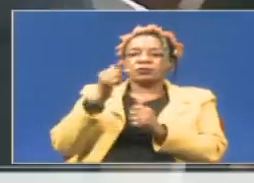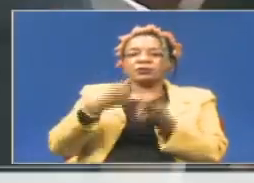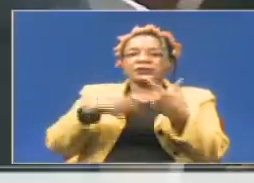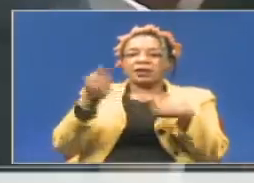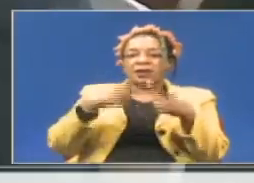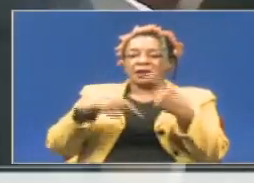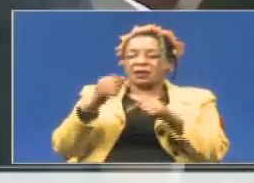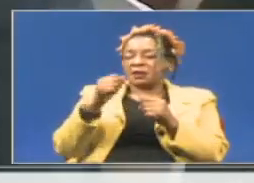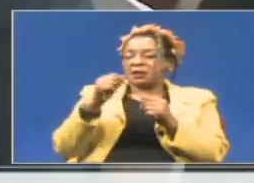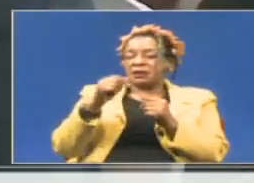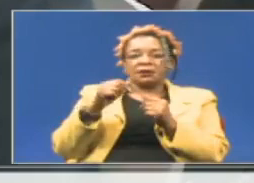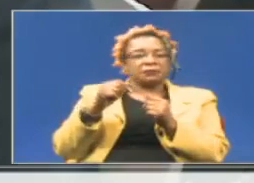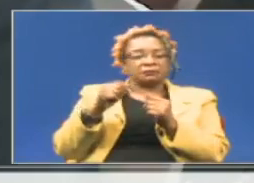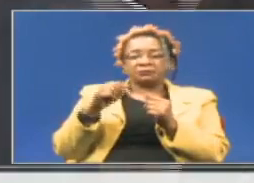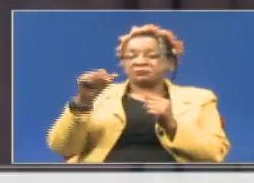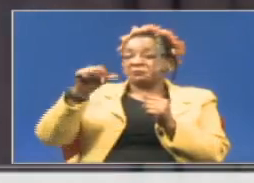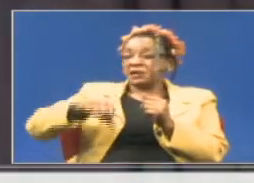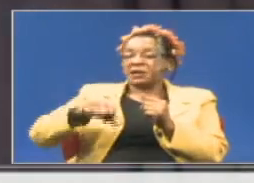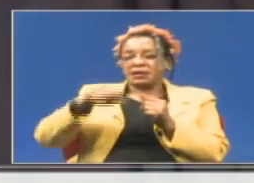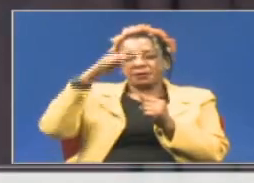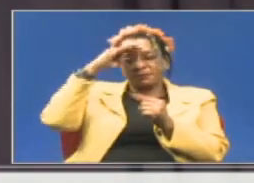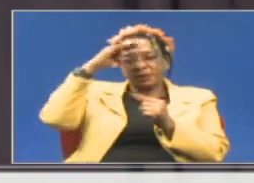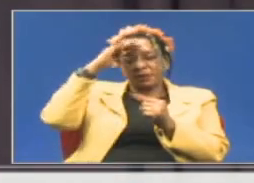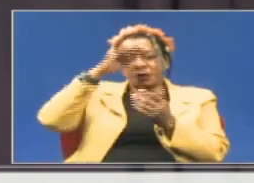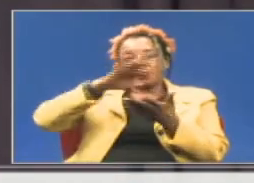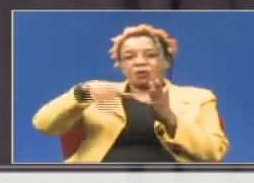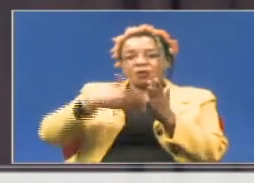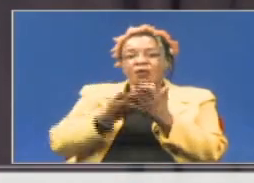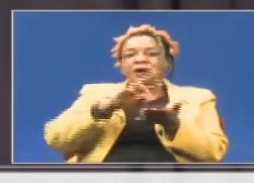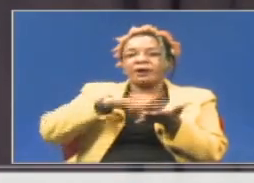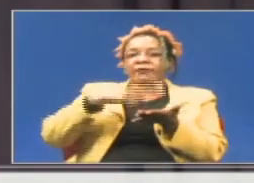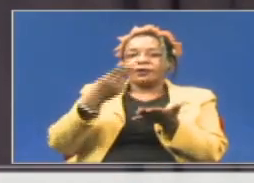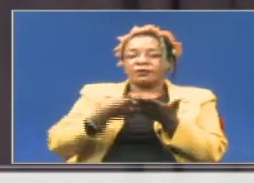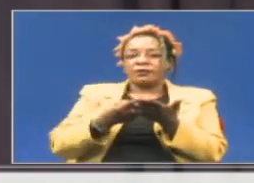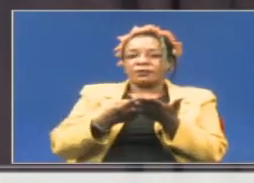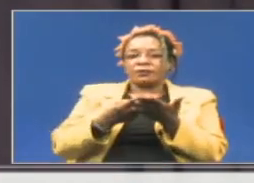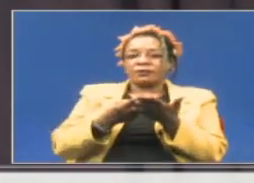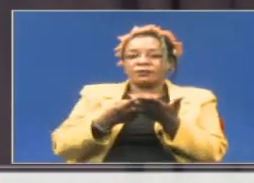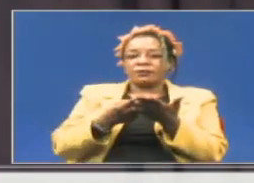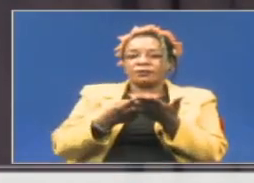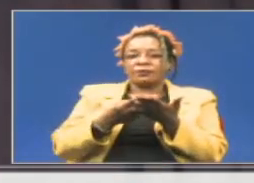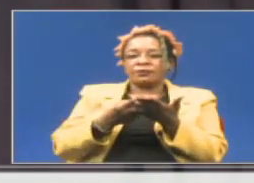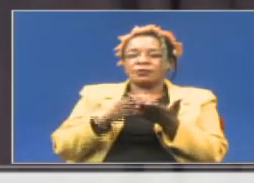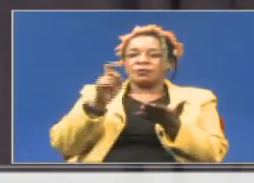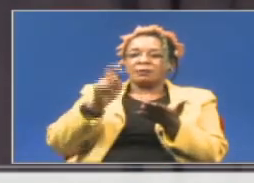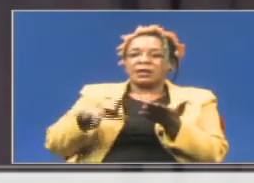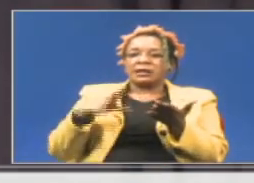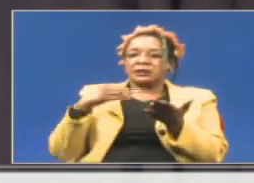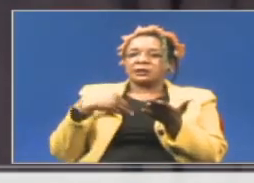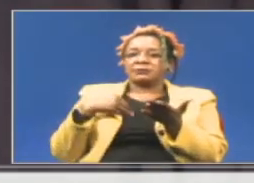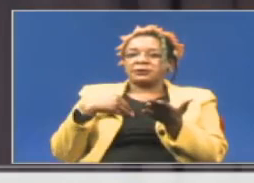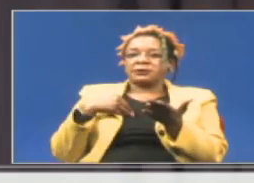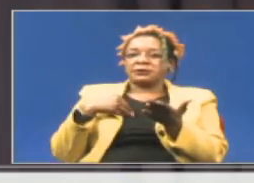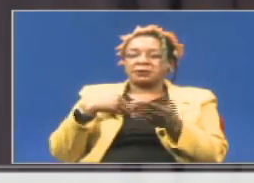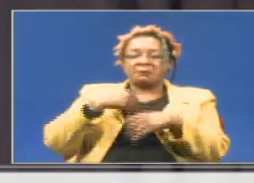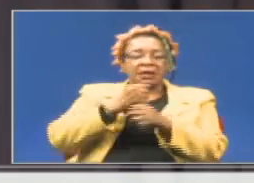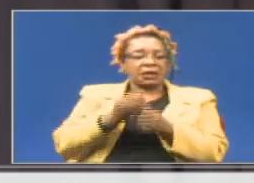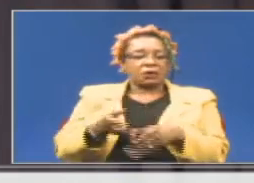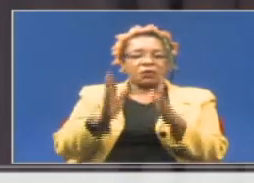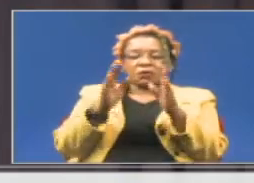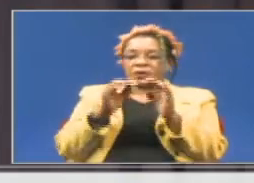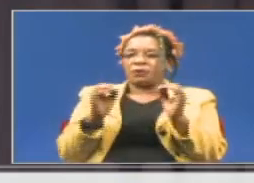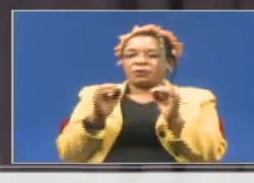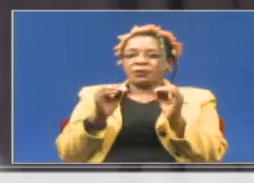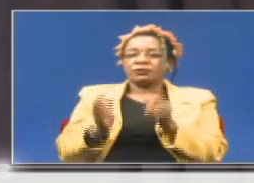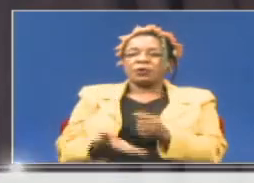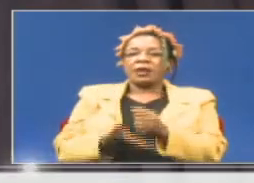pombe haramu. Pesa yote ya revenue ya pombe na bars, mkubali isiende kujenga barabara,